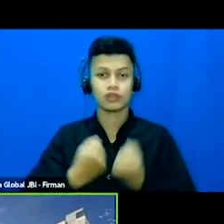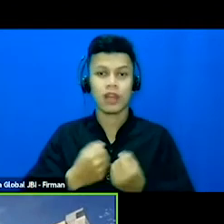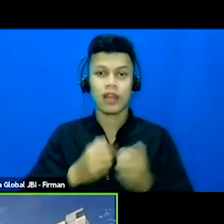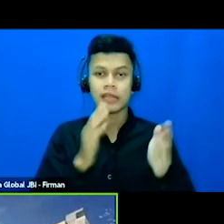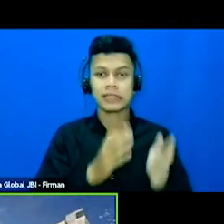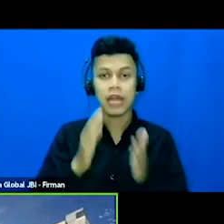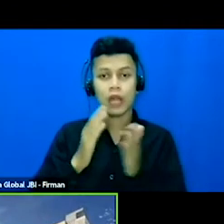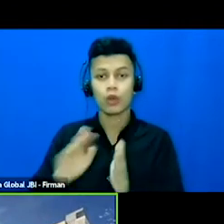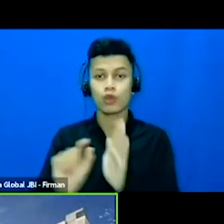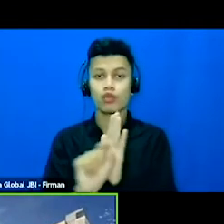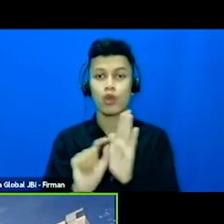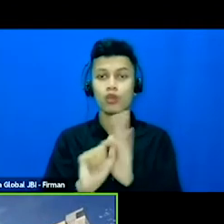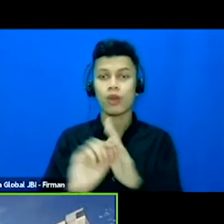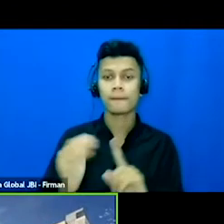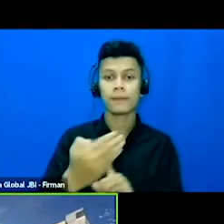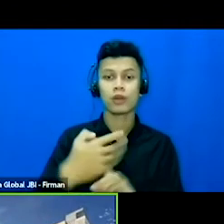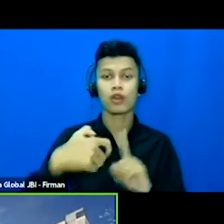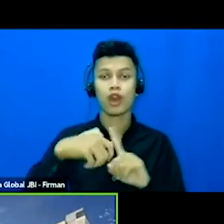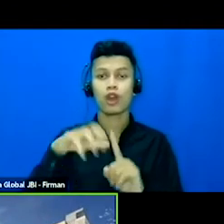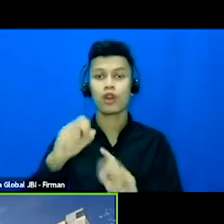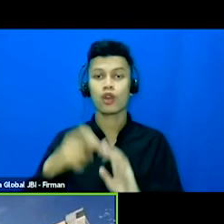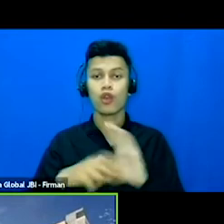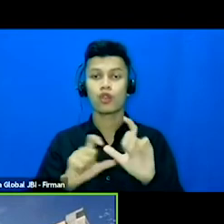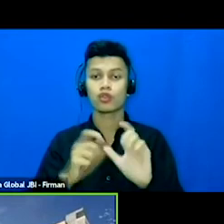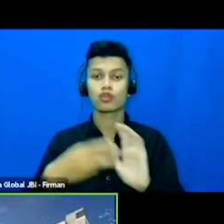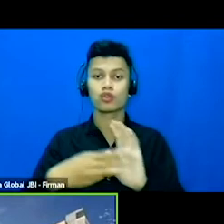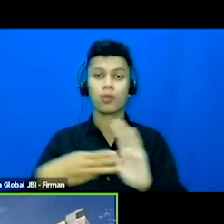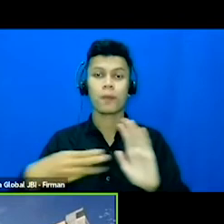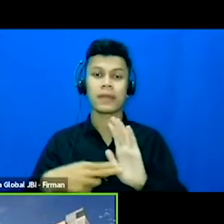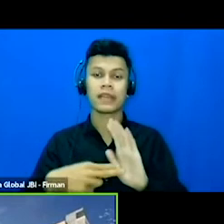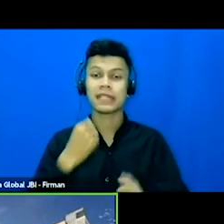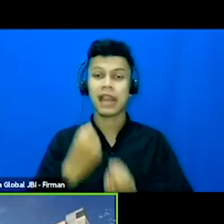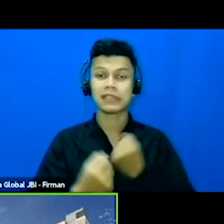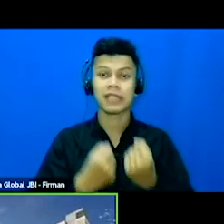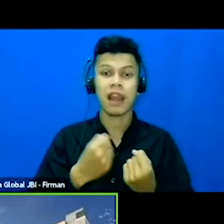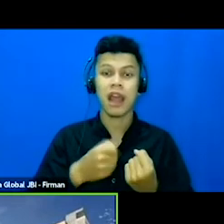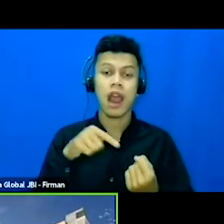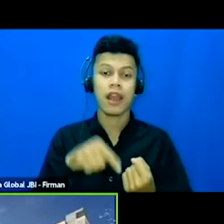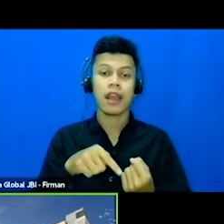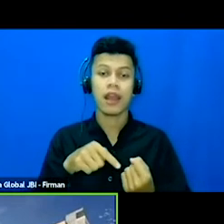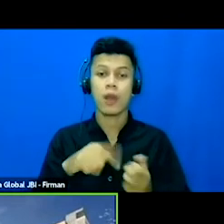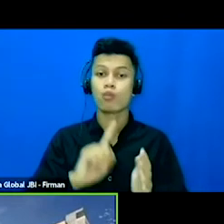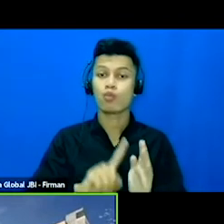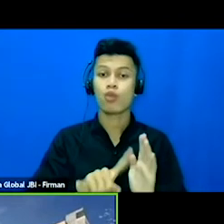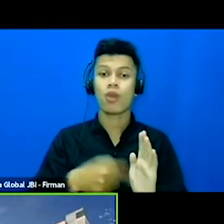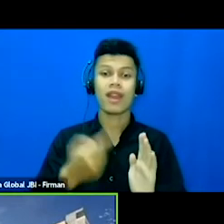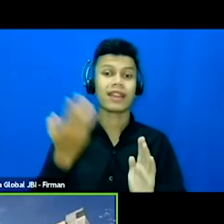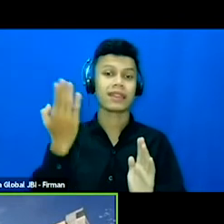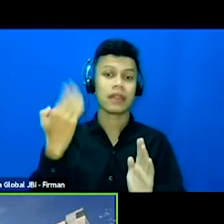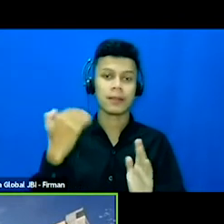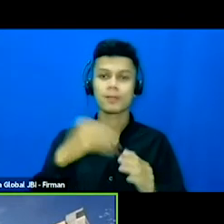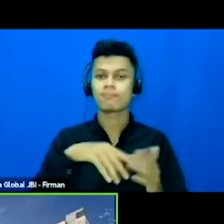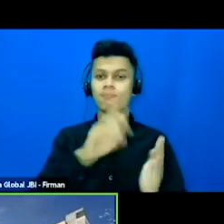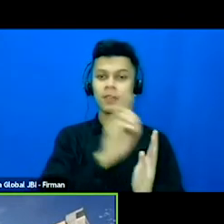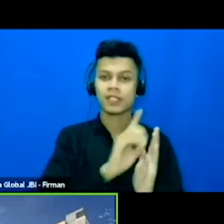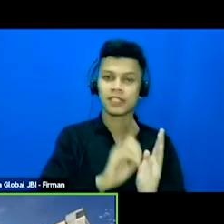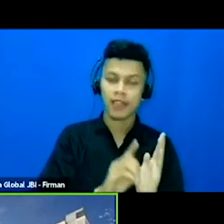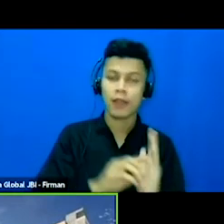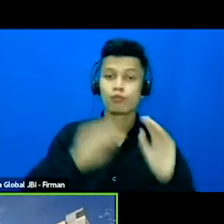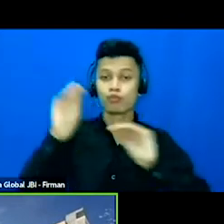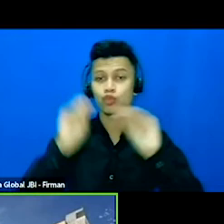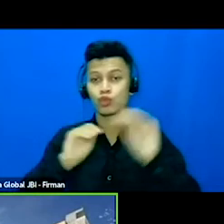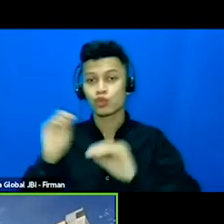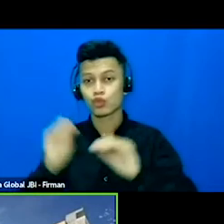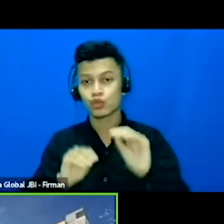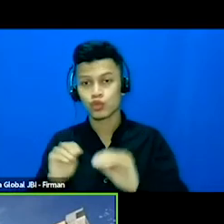konsumen itu dilaksanakan oleh si pelaku usaha mulai tadi dari mendesain menyusun